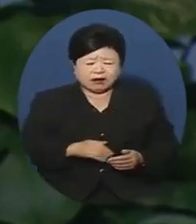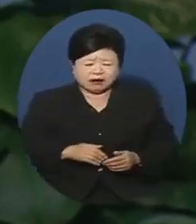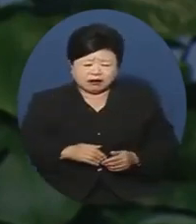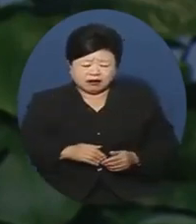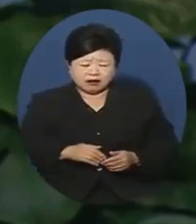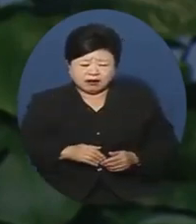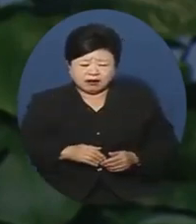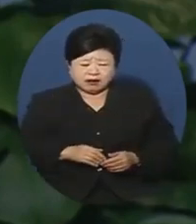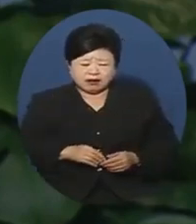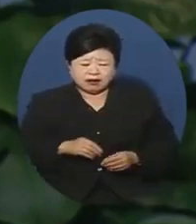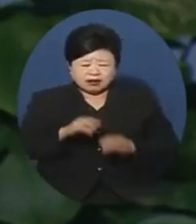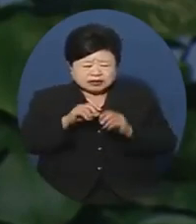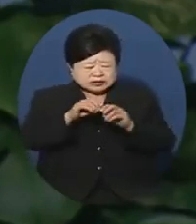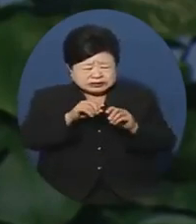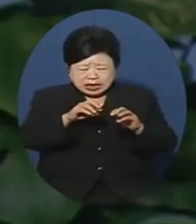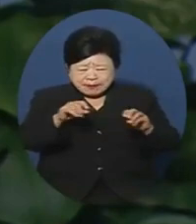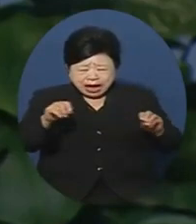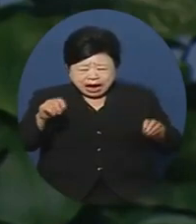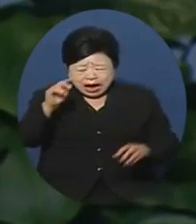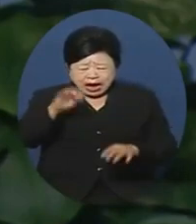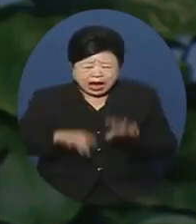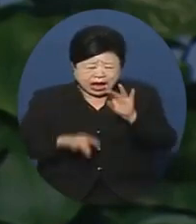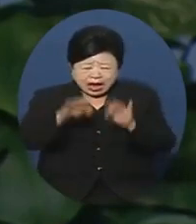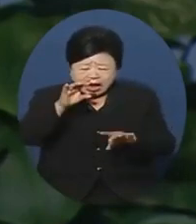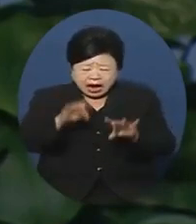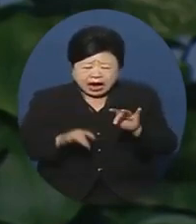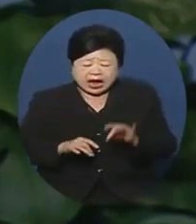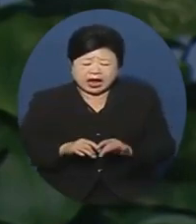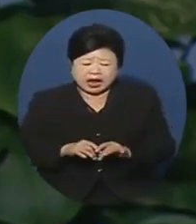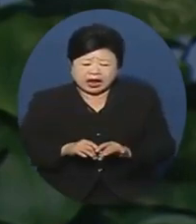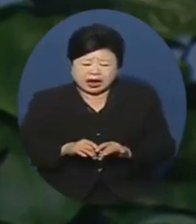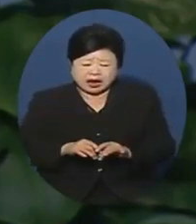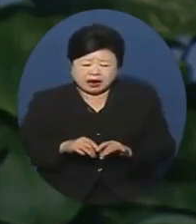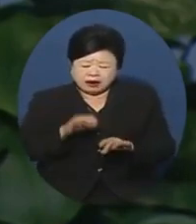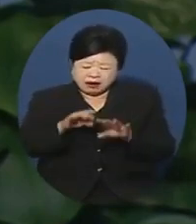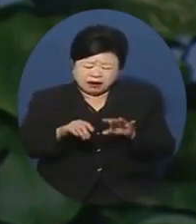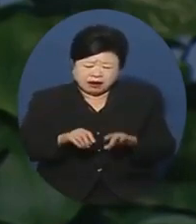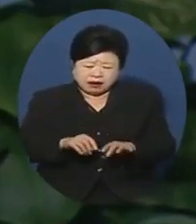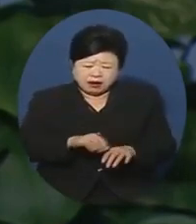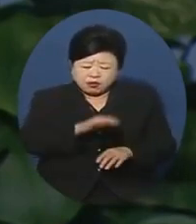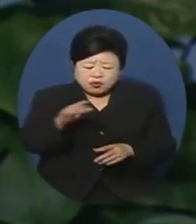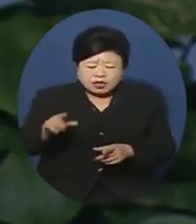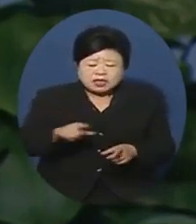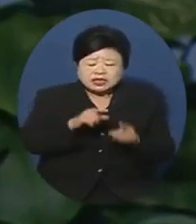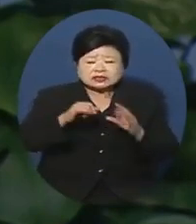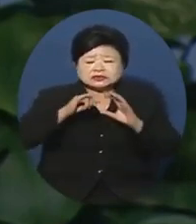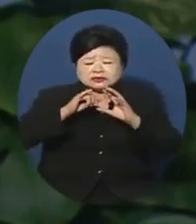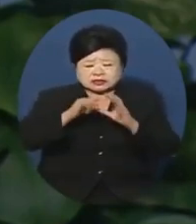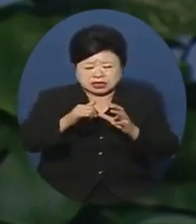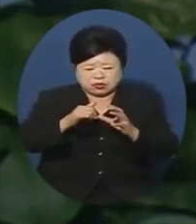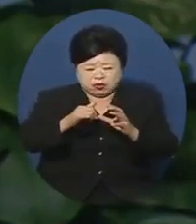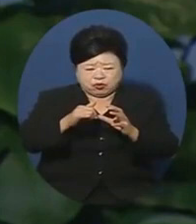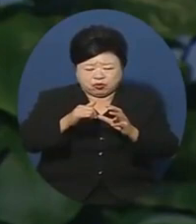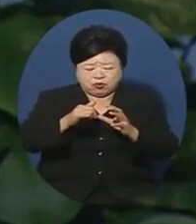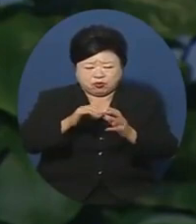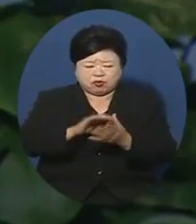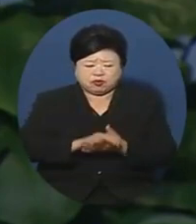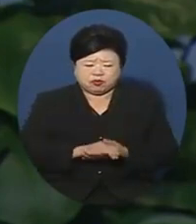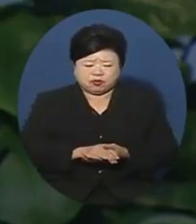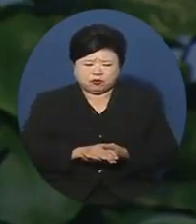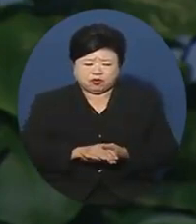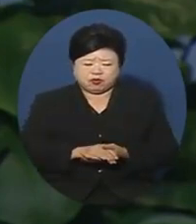아니에요. 그 사막이 우리가 살 세상인데